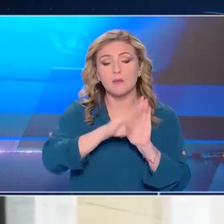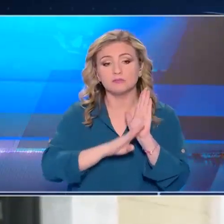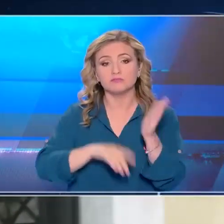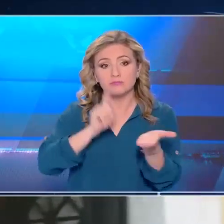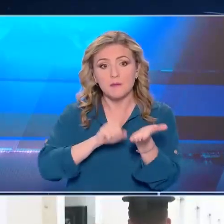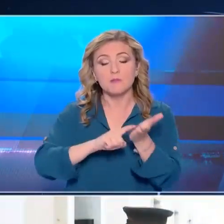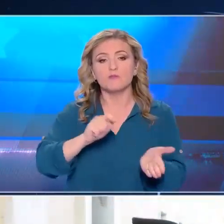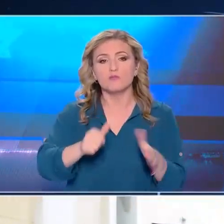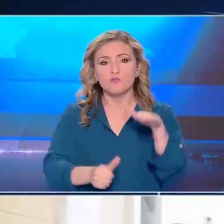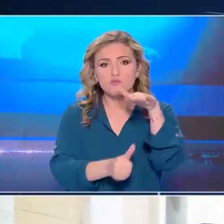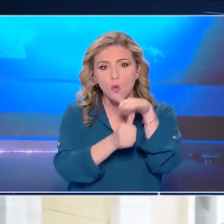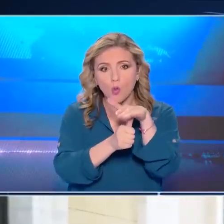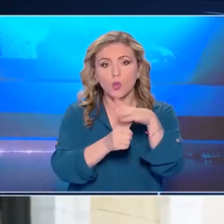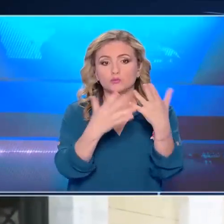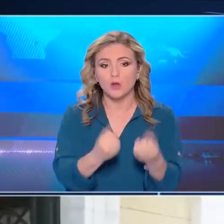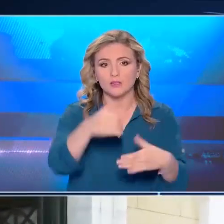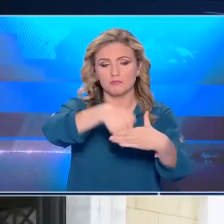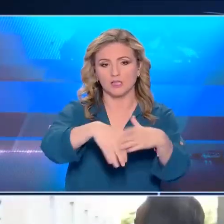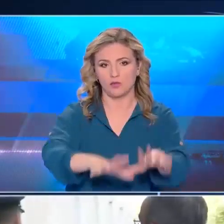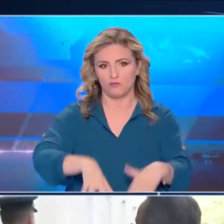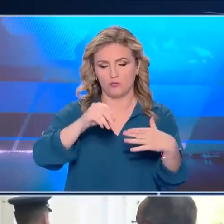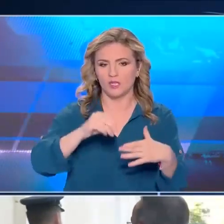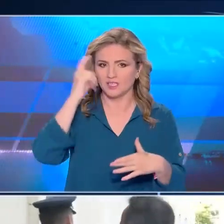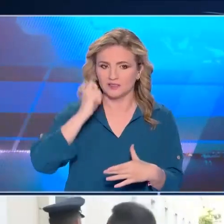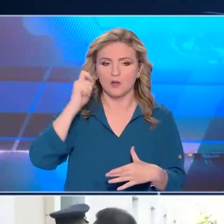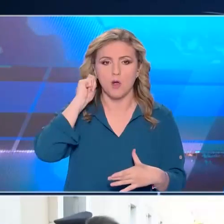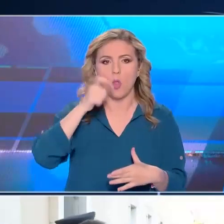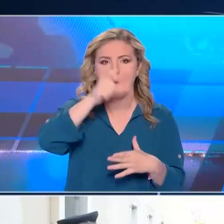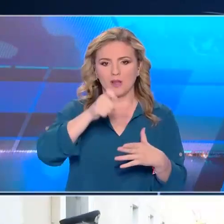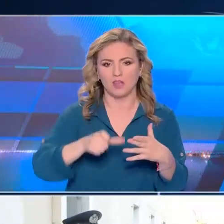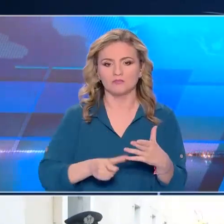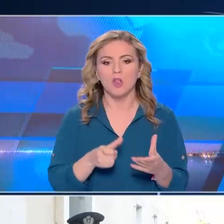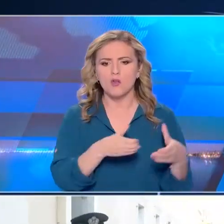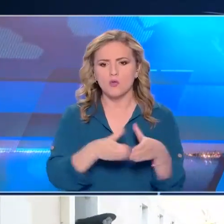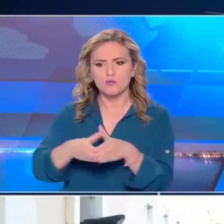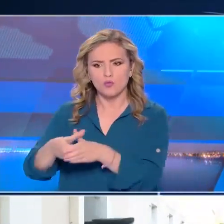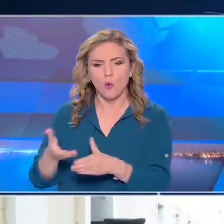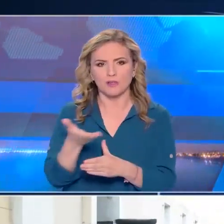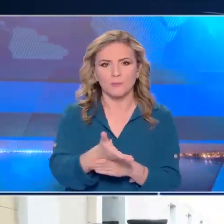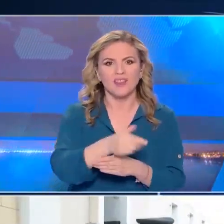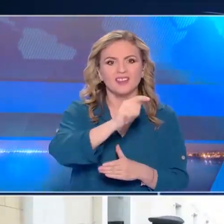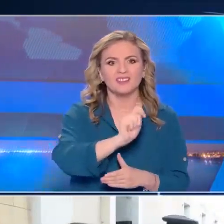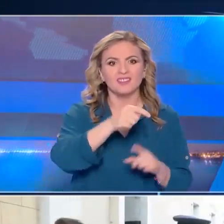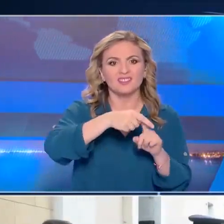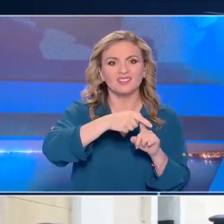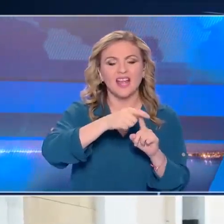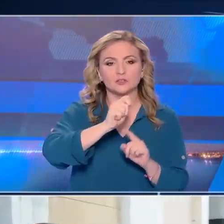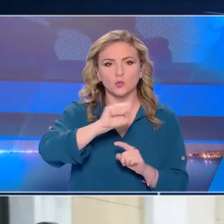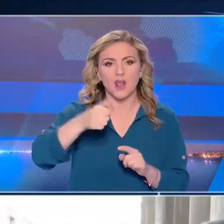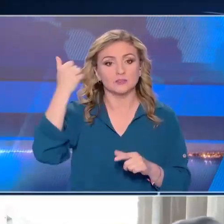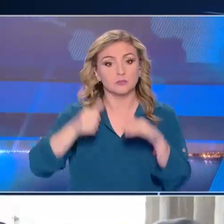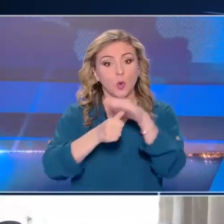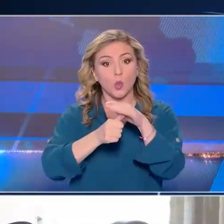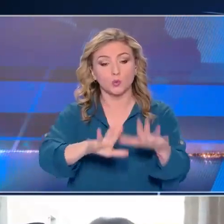υπάρχει πρόεδρος και προεδρείο στη Βουλή. Γνωρίζουμε τα ονόματα που θα προτείνουν τα κόμματα. Ο κύριος Τασούλας, που ήταν και πρόεδρος στην